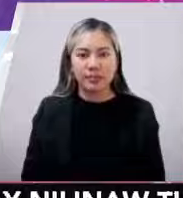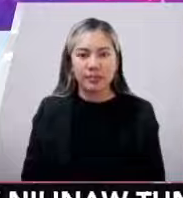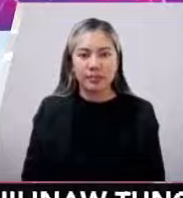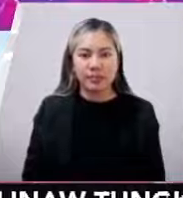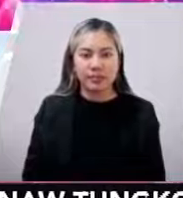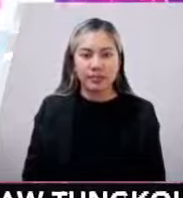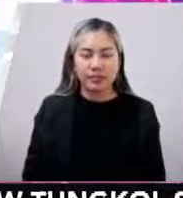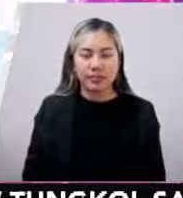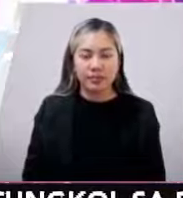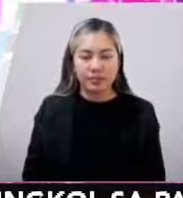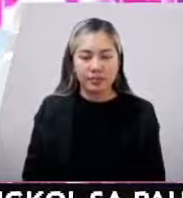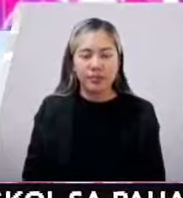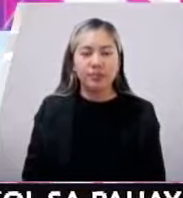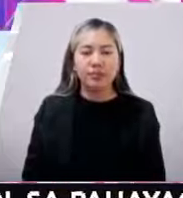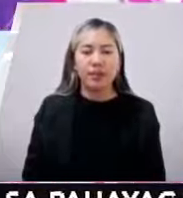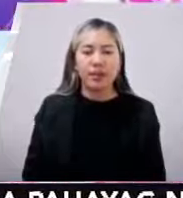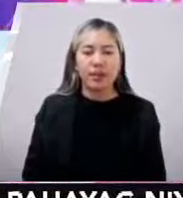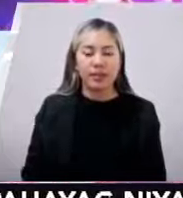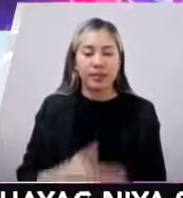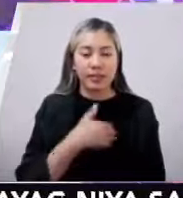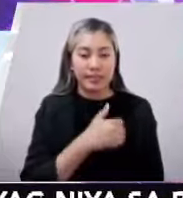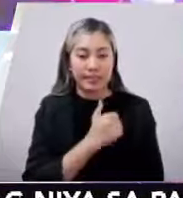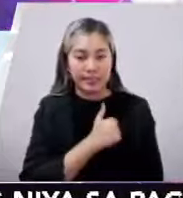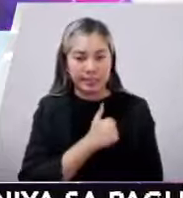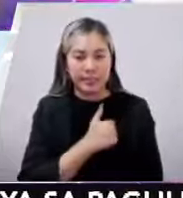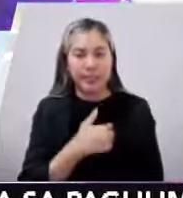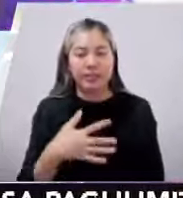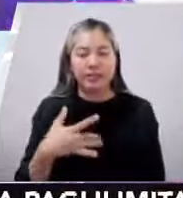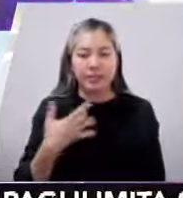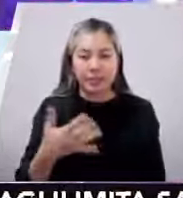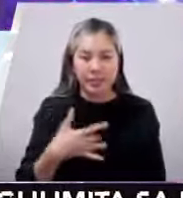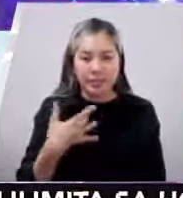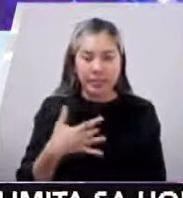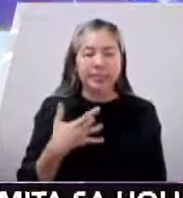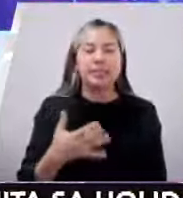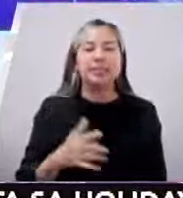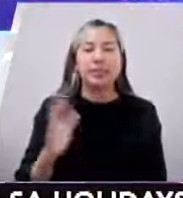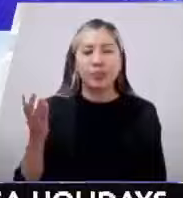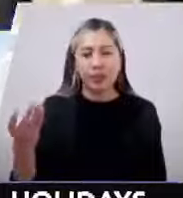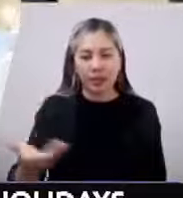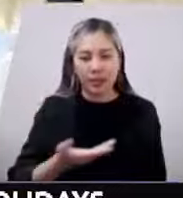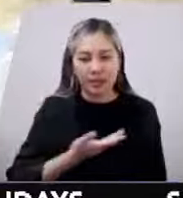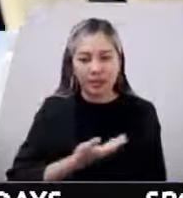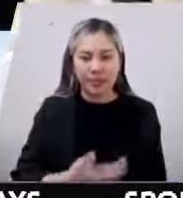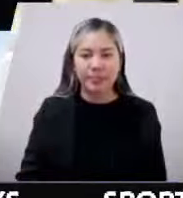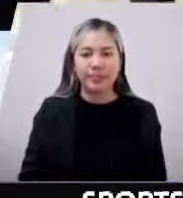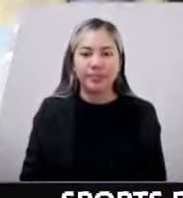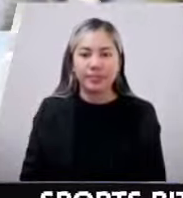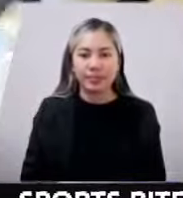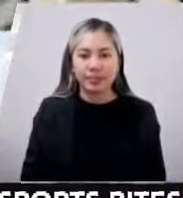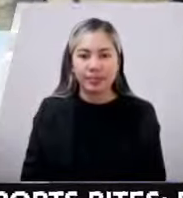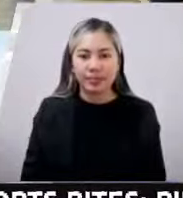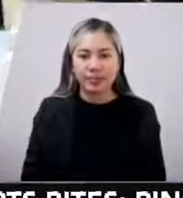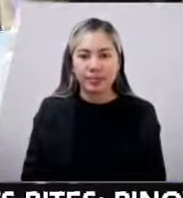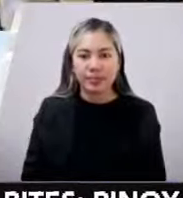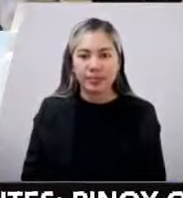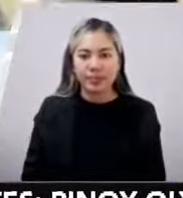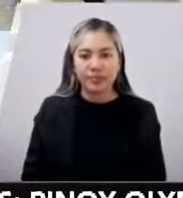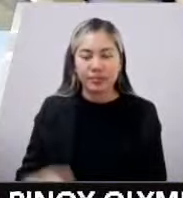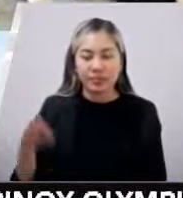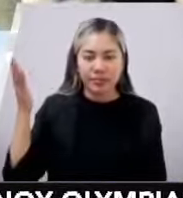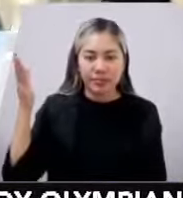Sa Calgary, Canada, ramdam din ang mainit na pagtanggap ng Global Pinoys kina Alden Richards at